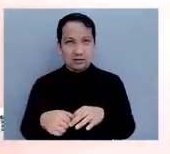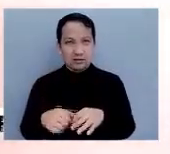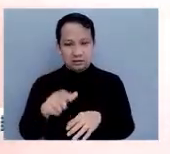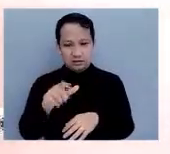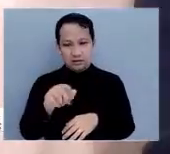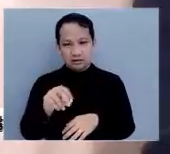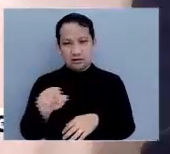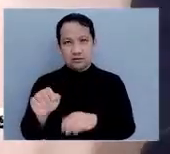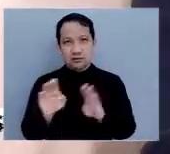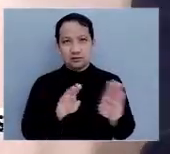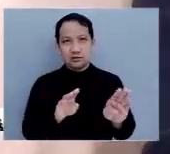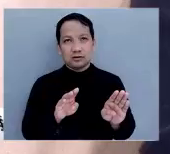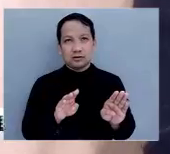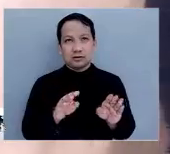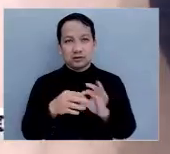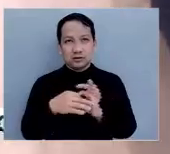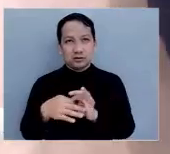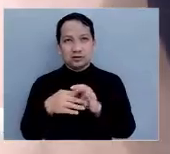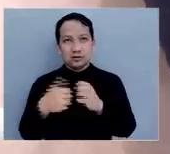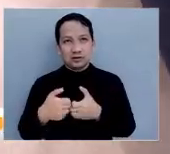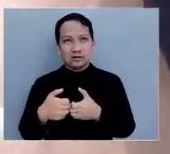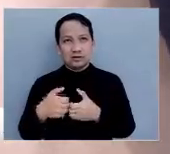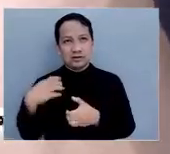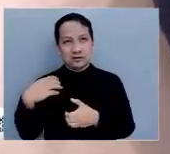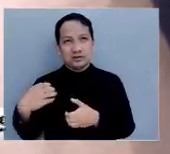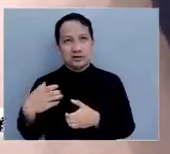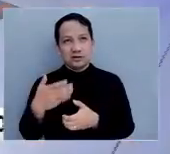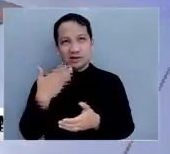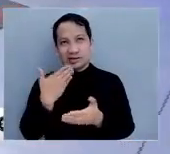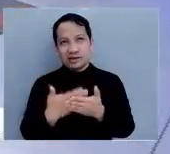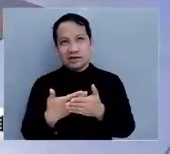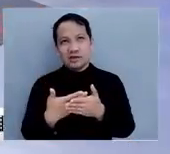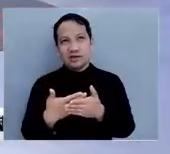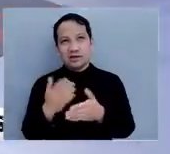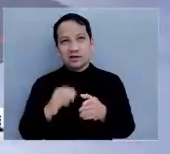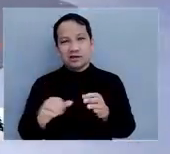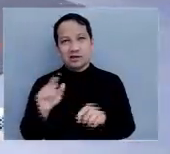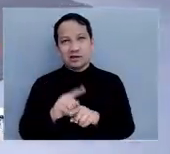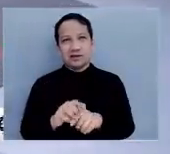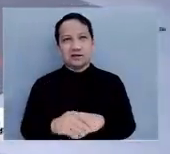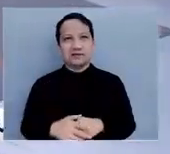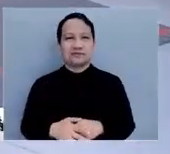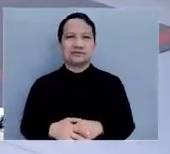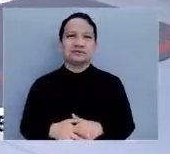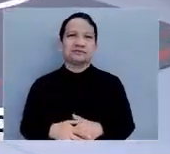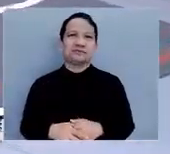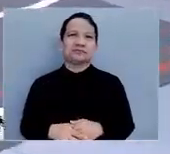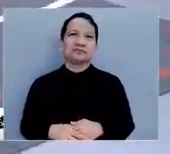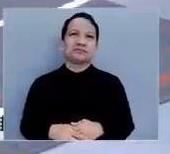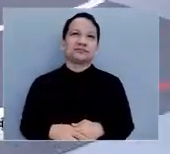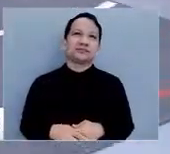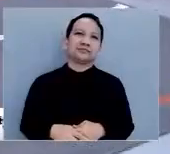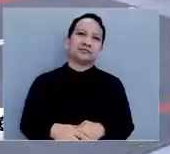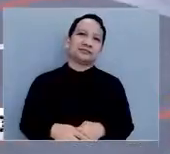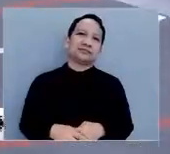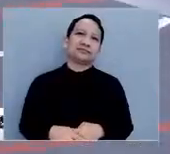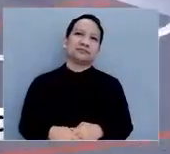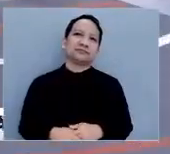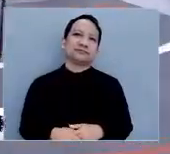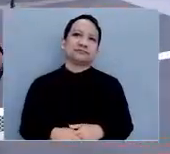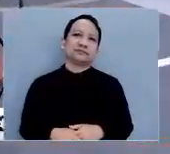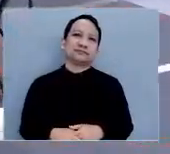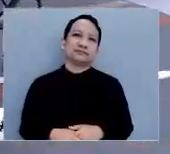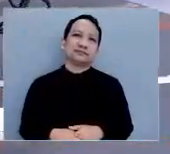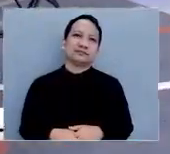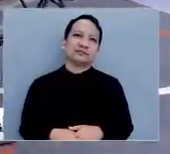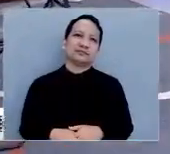Reyes, Behavioral and Relationship Coach. Good morning sa'yo, Anton. Good morning. Good morning. Narinig lang kami. Makikinig lang kami. Sakto. Yes lang